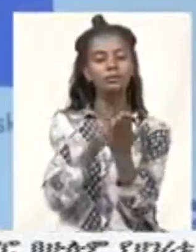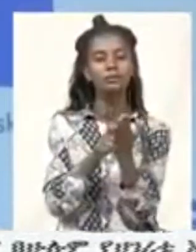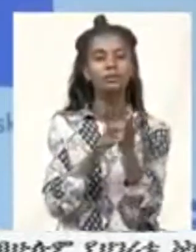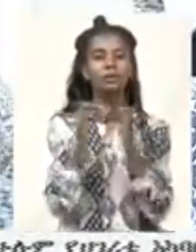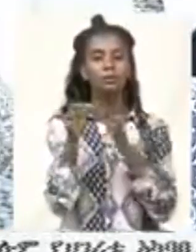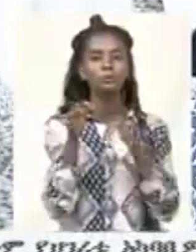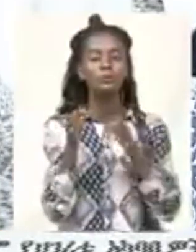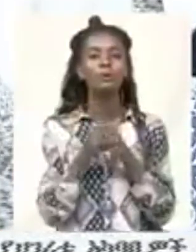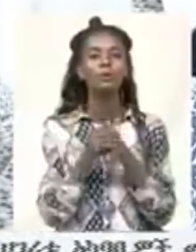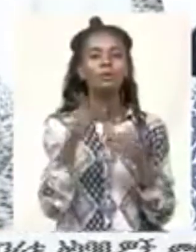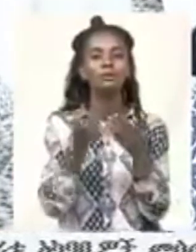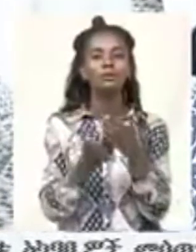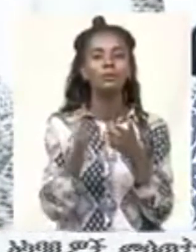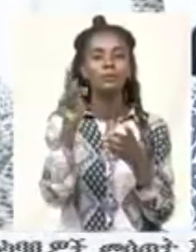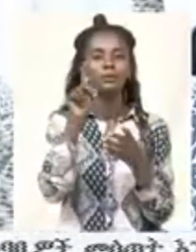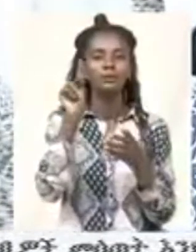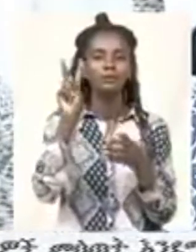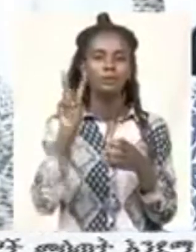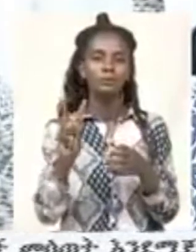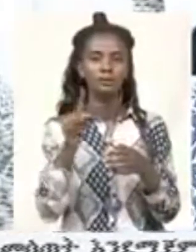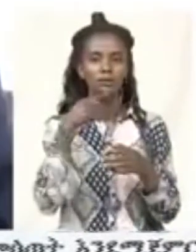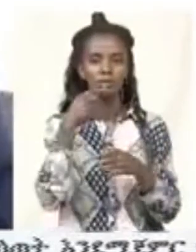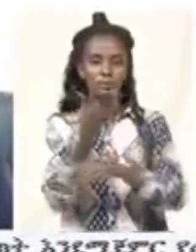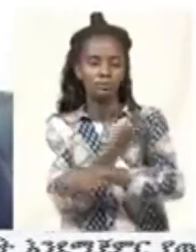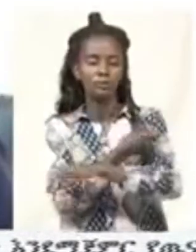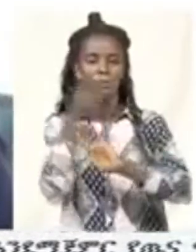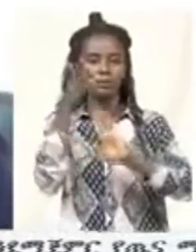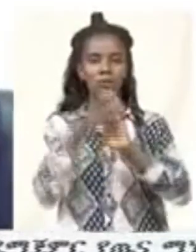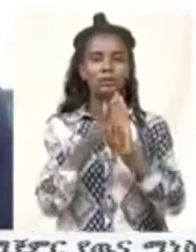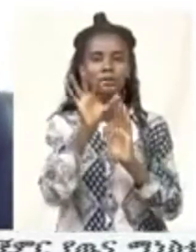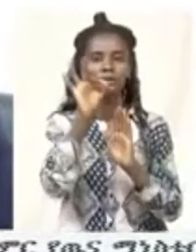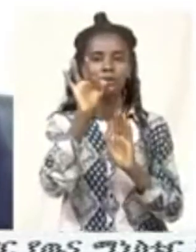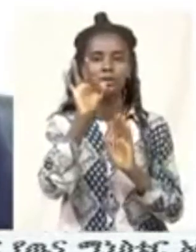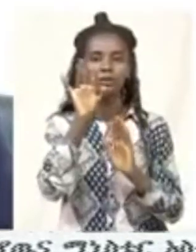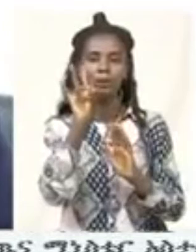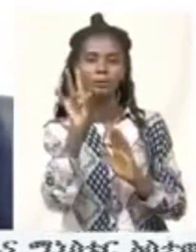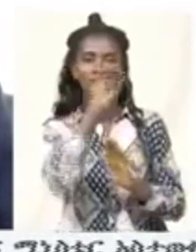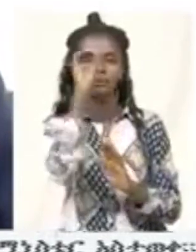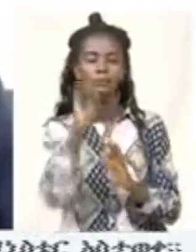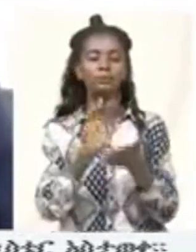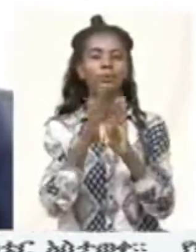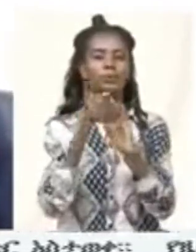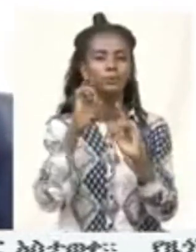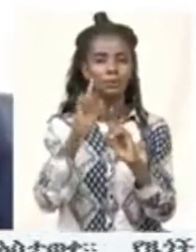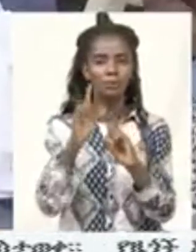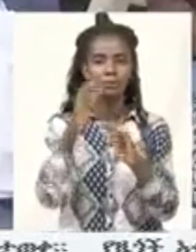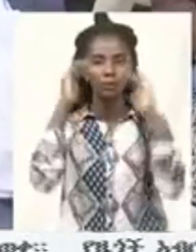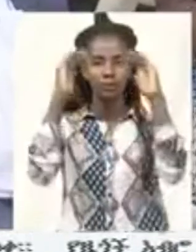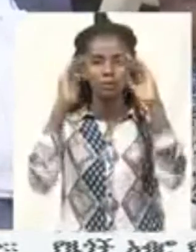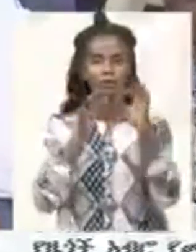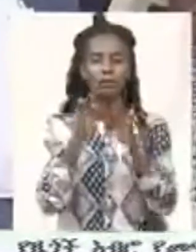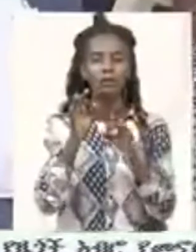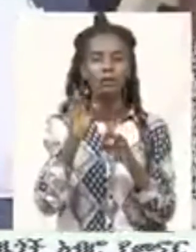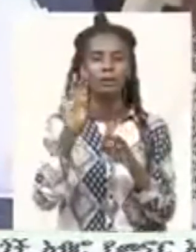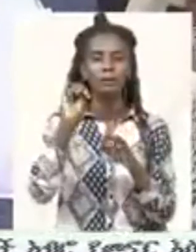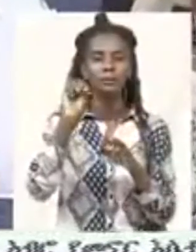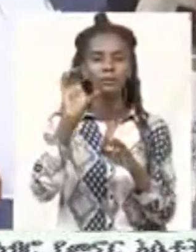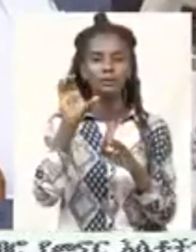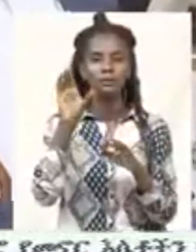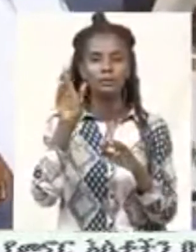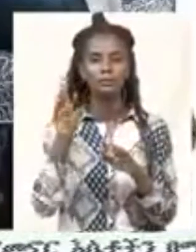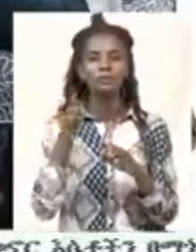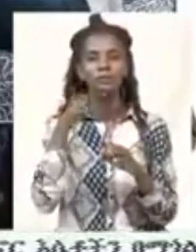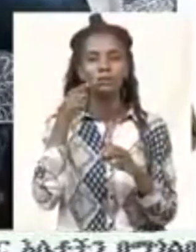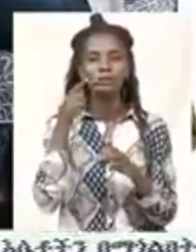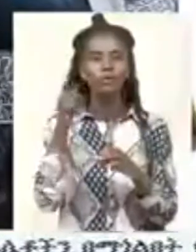ተገልጿል። ከዚህ ውስጥም ፔንታ 2 የተሰኘው ክትባት አፈጻጸም 97 በመቶ መሆኑን ነው በመድረኩ የተገለጸው። ኤምሲቪ 2 የተሰኘው